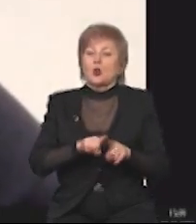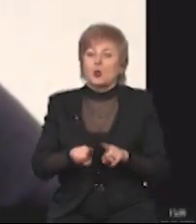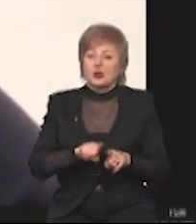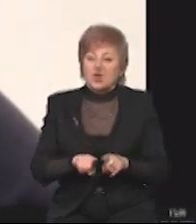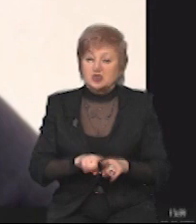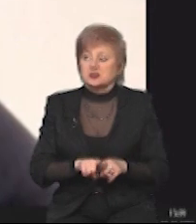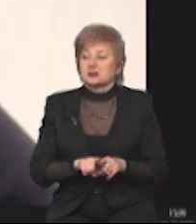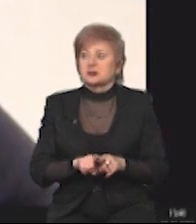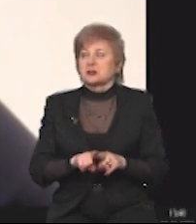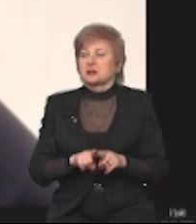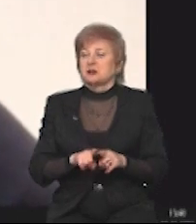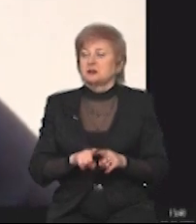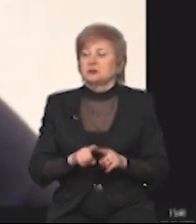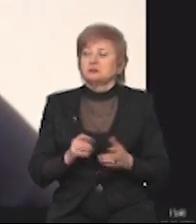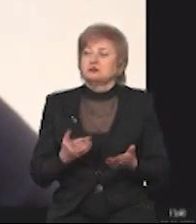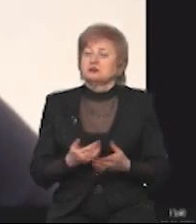сейчас вступает в плодоношение.